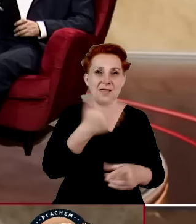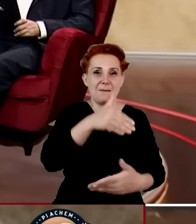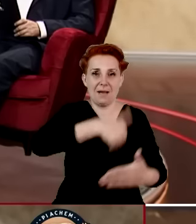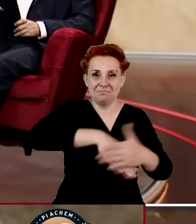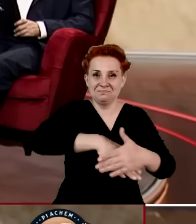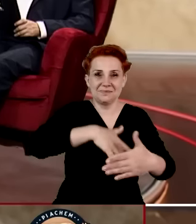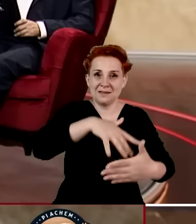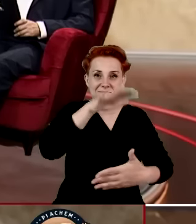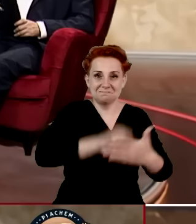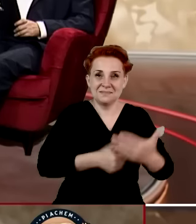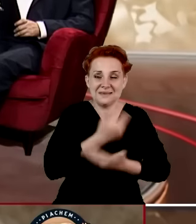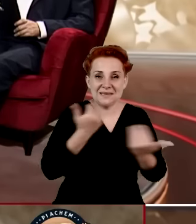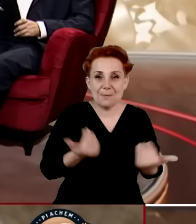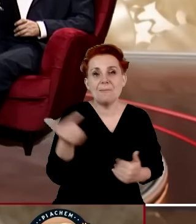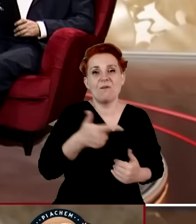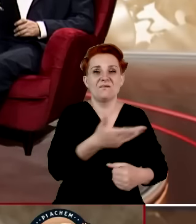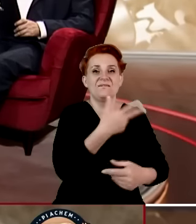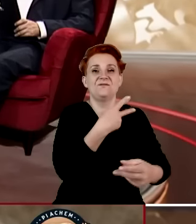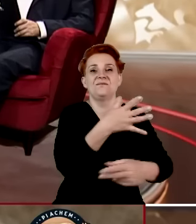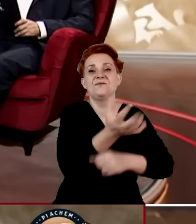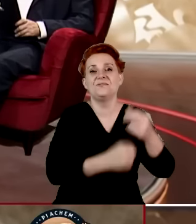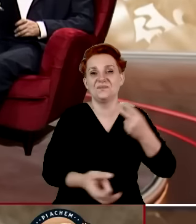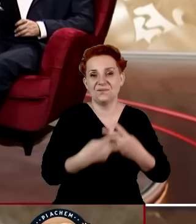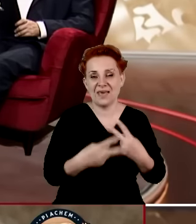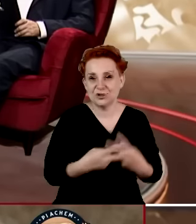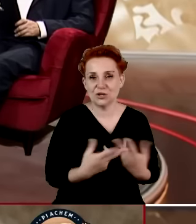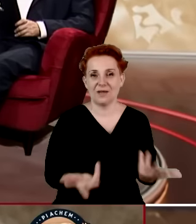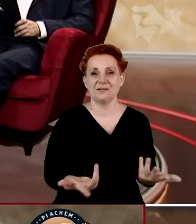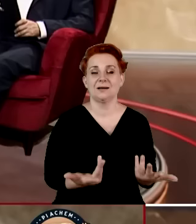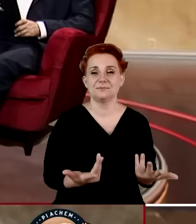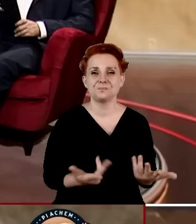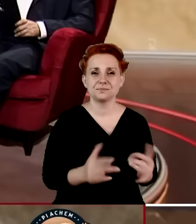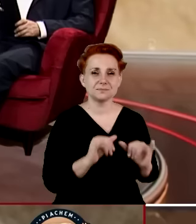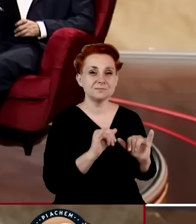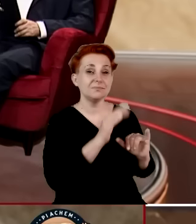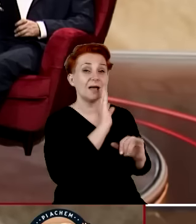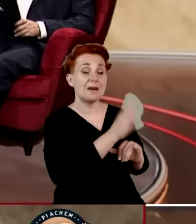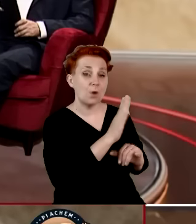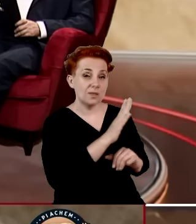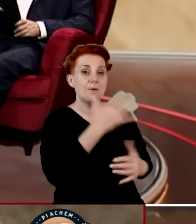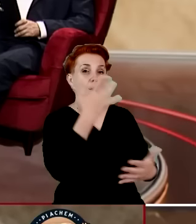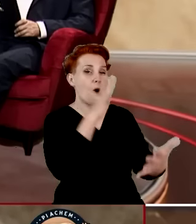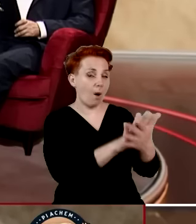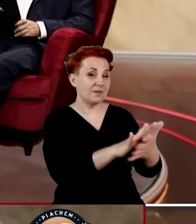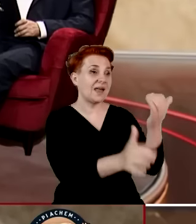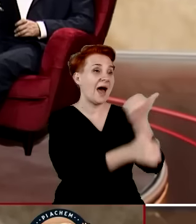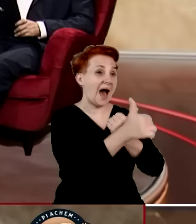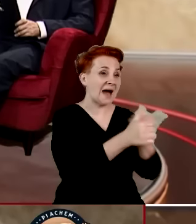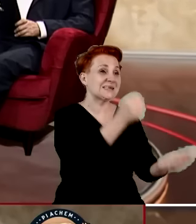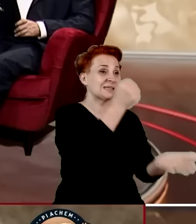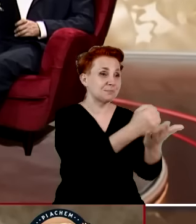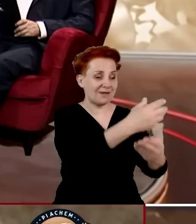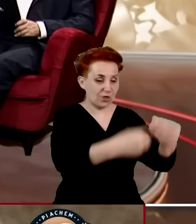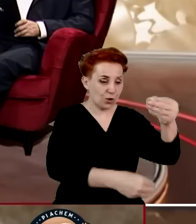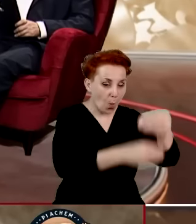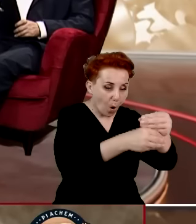chaos prawny. Przecież to jest to się w głowie nie mieści. Co oni wyprawiają? Całkowicie nasz kraj się stało jakimś krajem bezprawia.